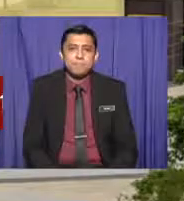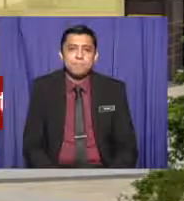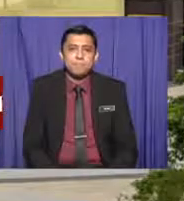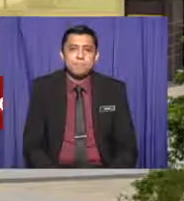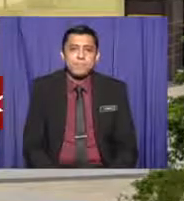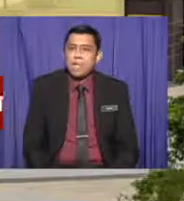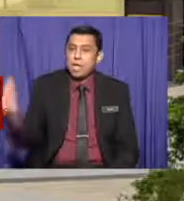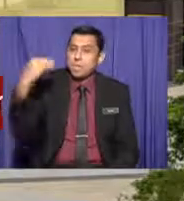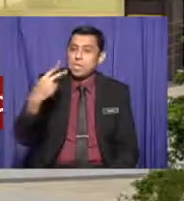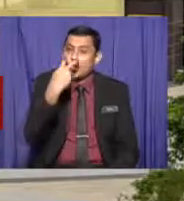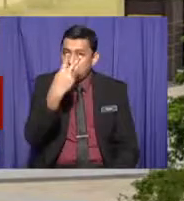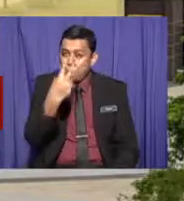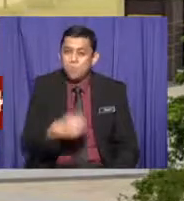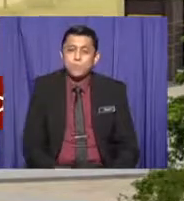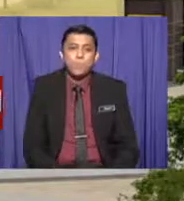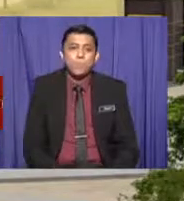Mari kita lihat